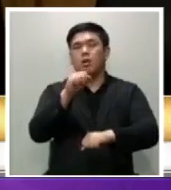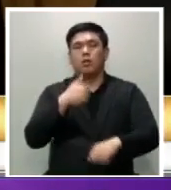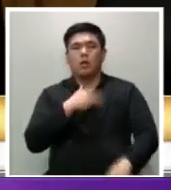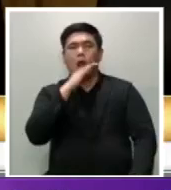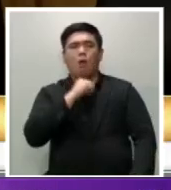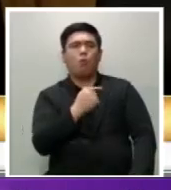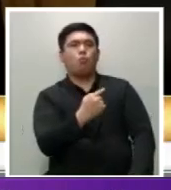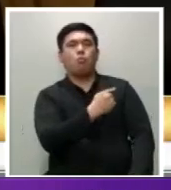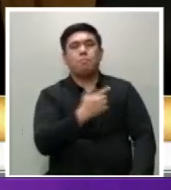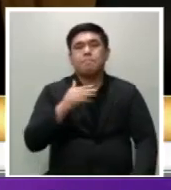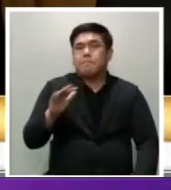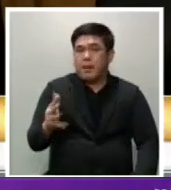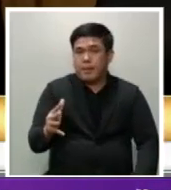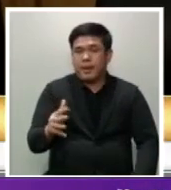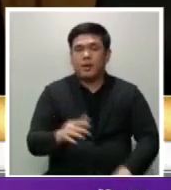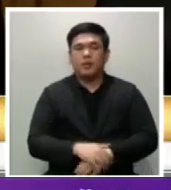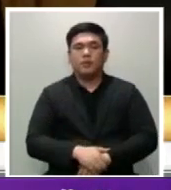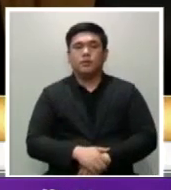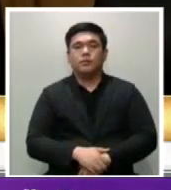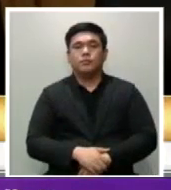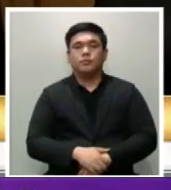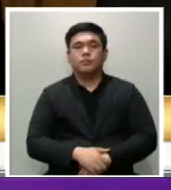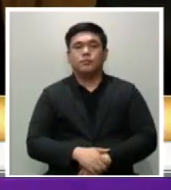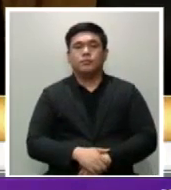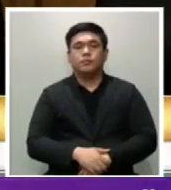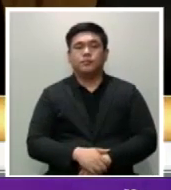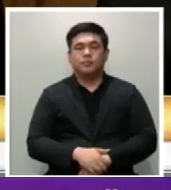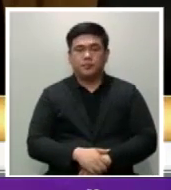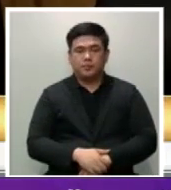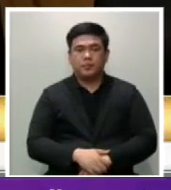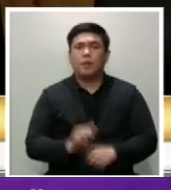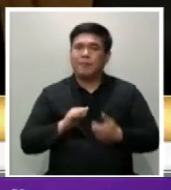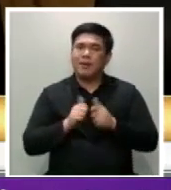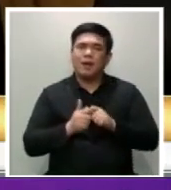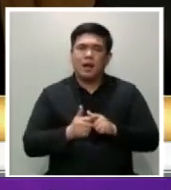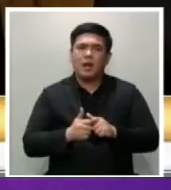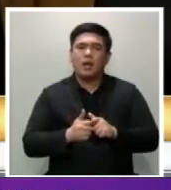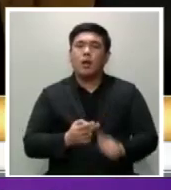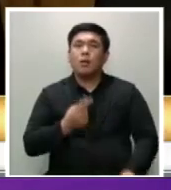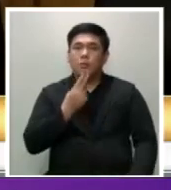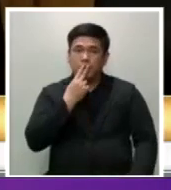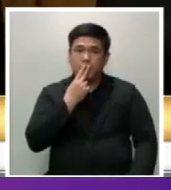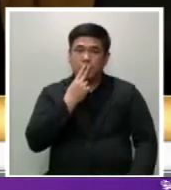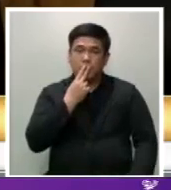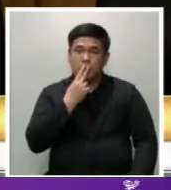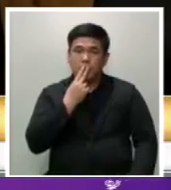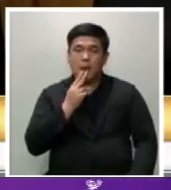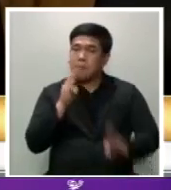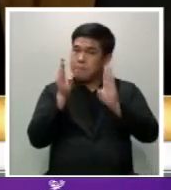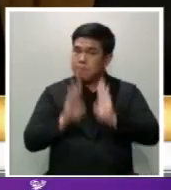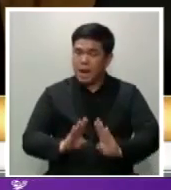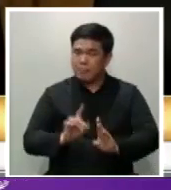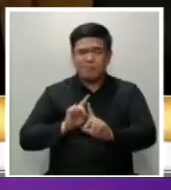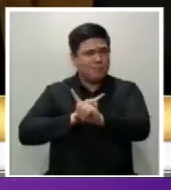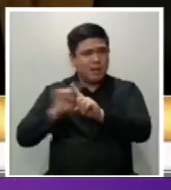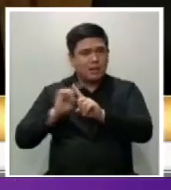บับเก่านั่นก็คือนี่ก็เป็นปัญหาอีกแล้วครับบุหรี่ทุกชนิดทั้งในและน